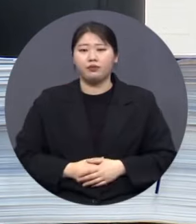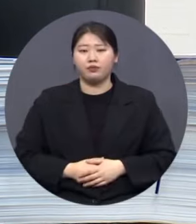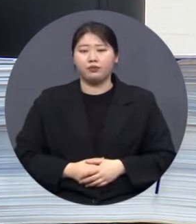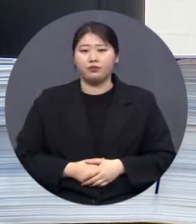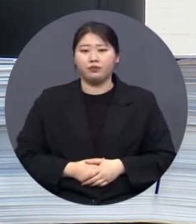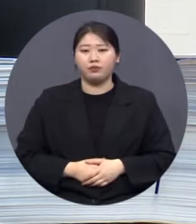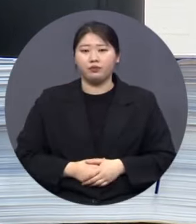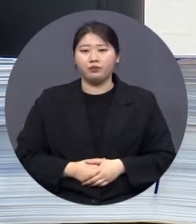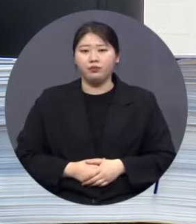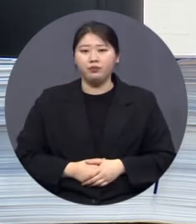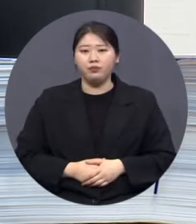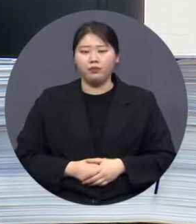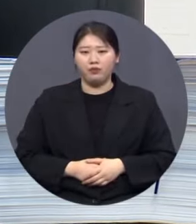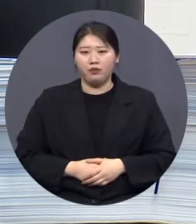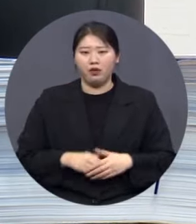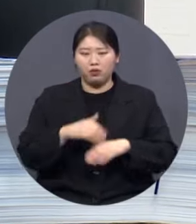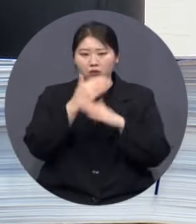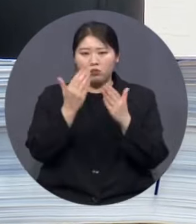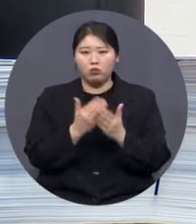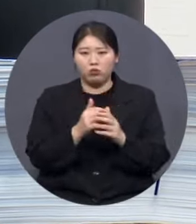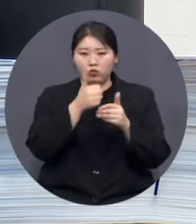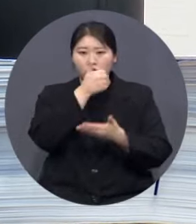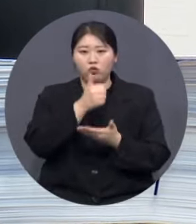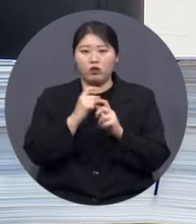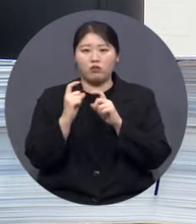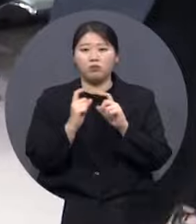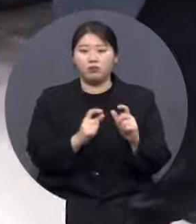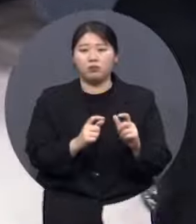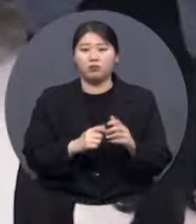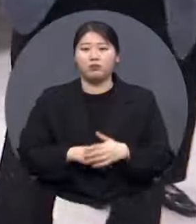주문, 피고인들은 강무죄.